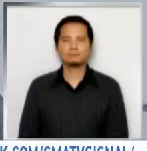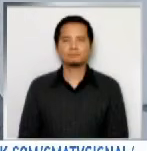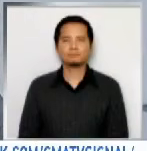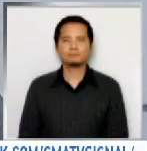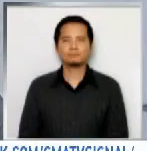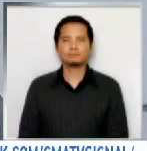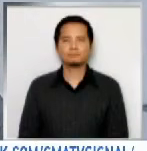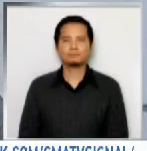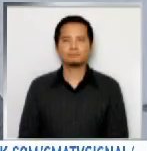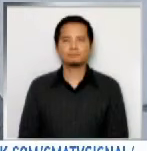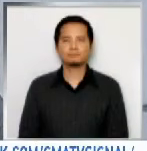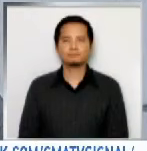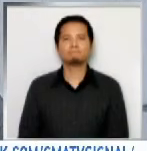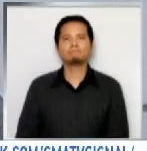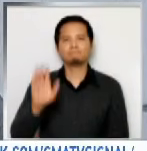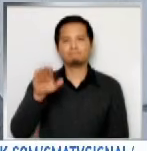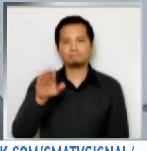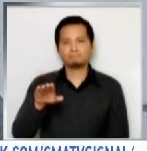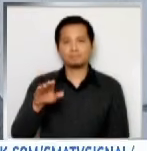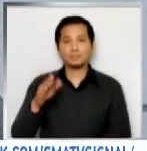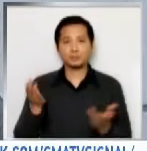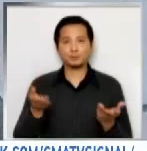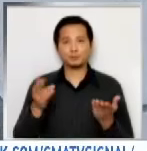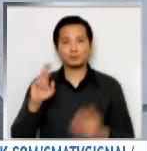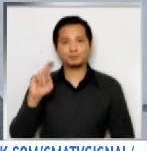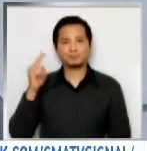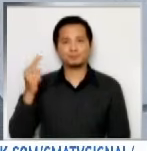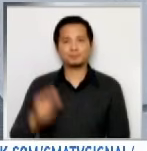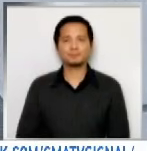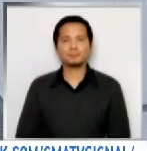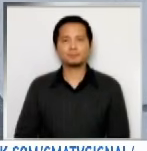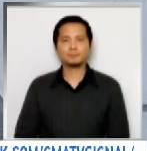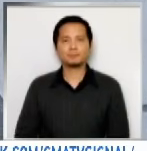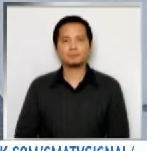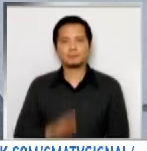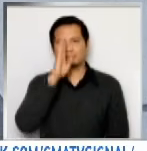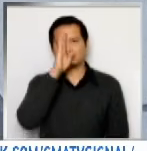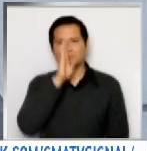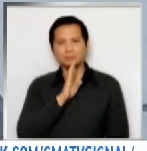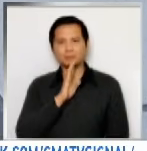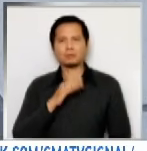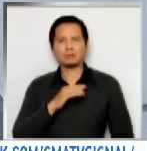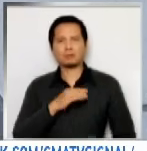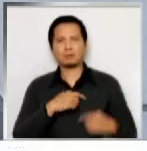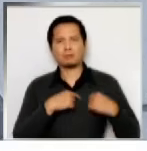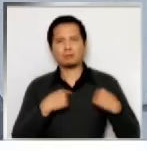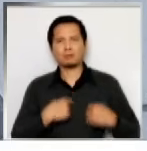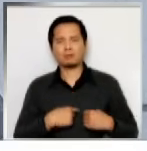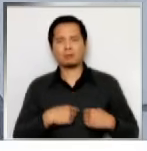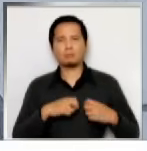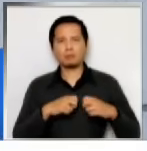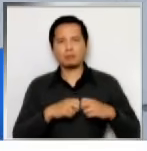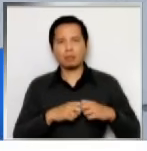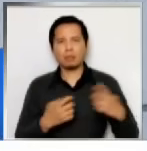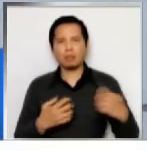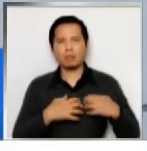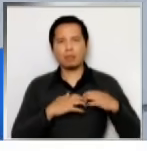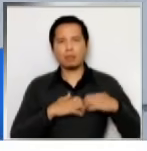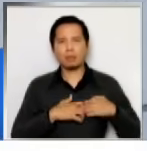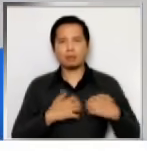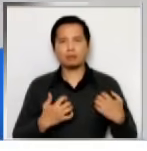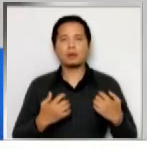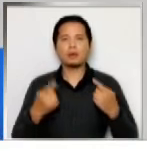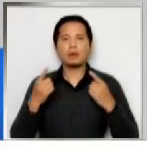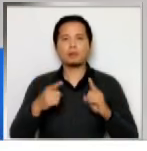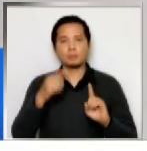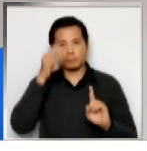Mga kapuso, nagbabalik po ang unang hirit. Stroke at heart condition ang nakitang dahilan ng pagkasawi ng lalaking curfew violator sa